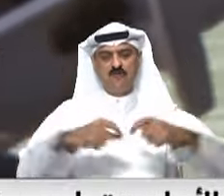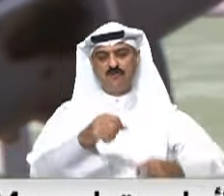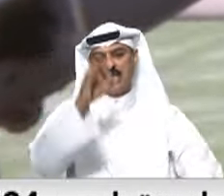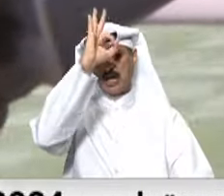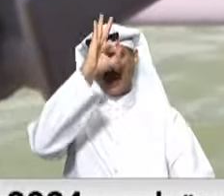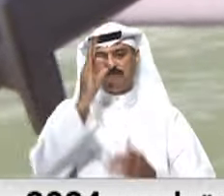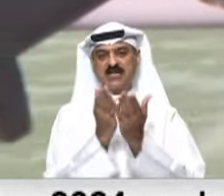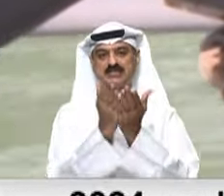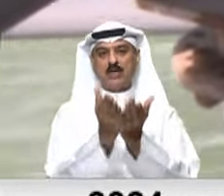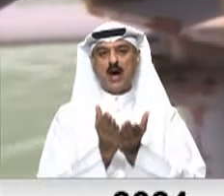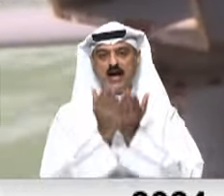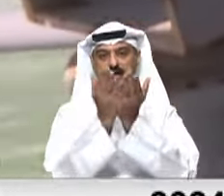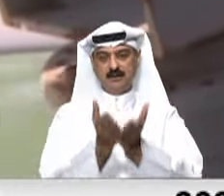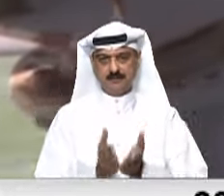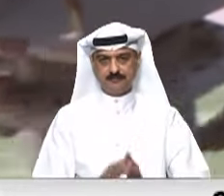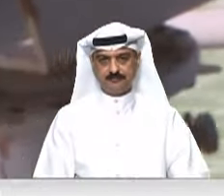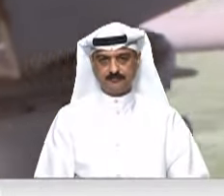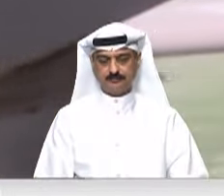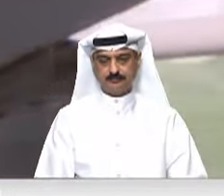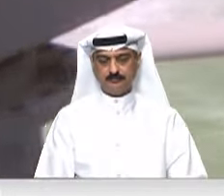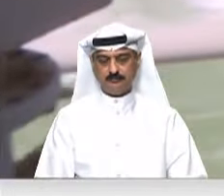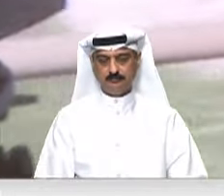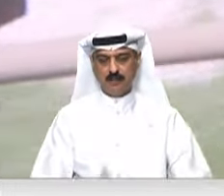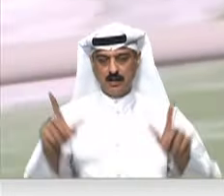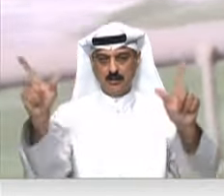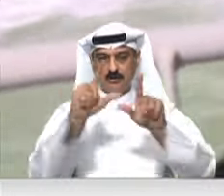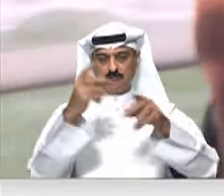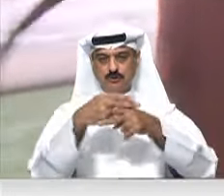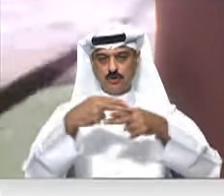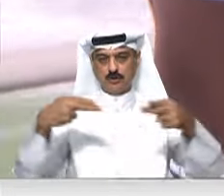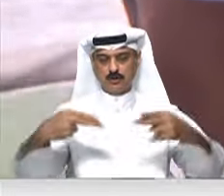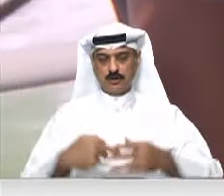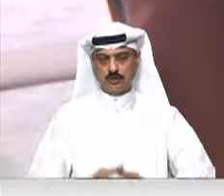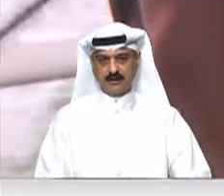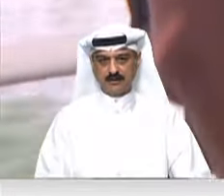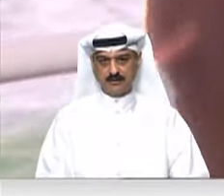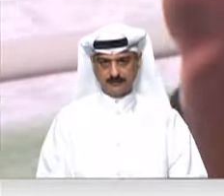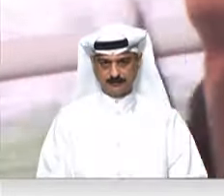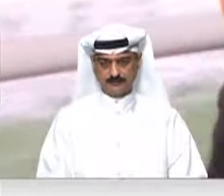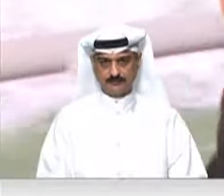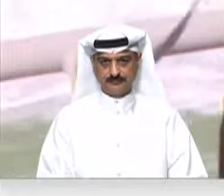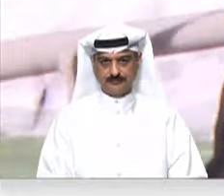لخفر السواحل. راد الشمري لتلفزيون دولة الكويت.